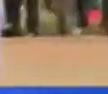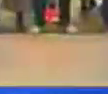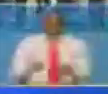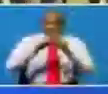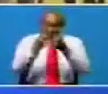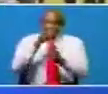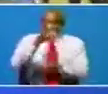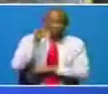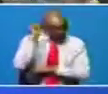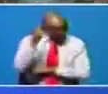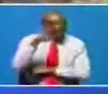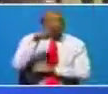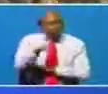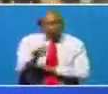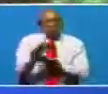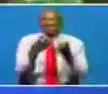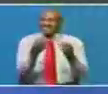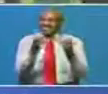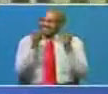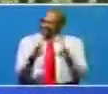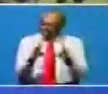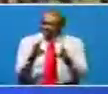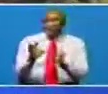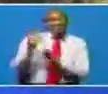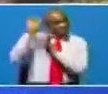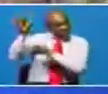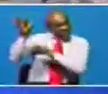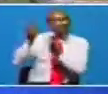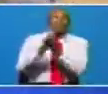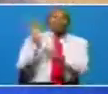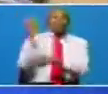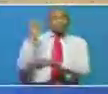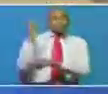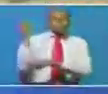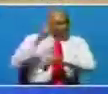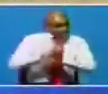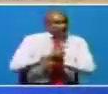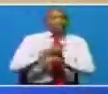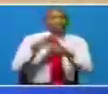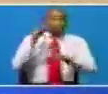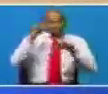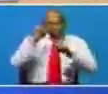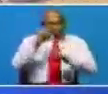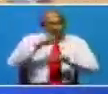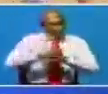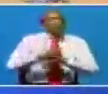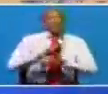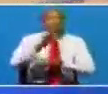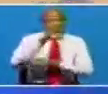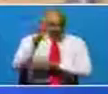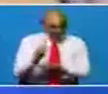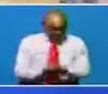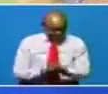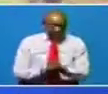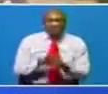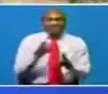Timu za Kenya zilikuwa na kibarua kigumu katika mpira wa vikapu kwenye siku ya nne ya mashindano ya shule za upili Afrika Mashariki. Mabingwa